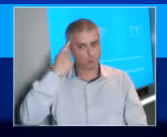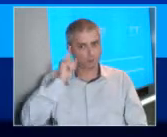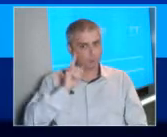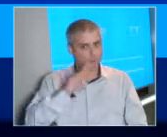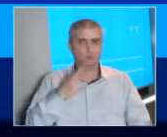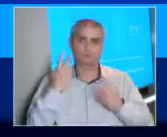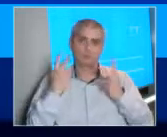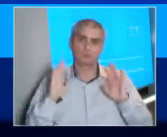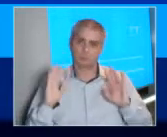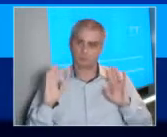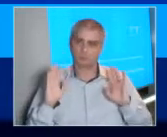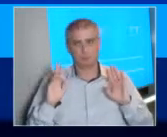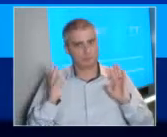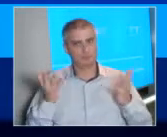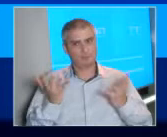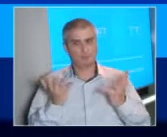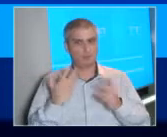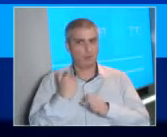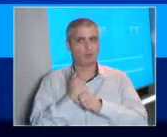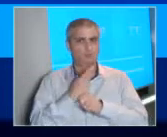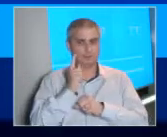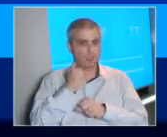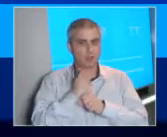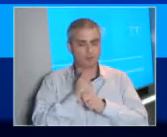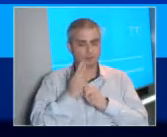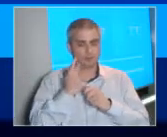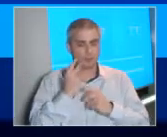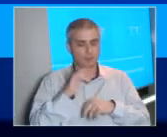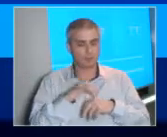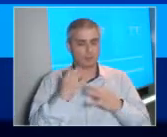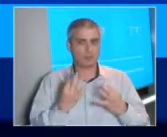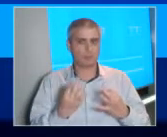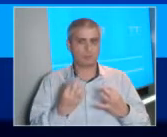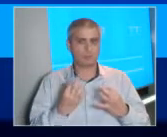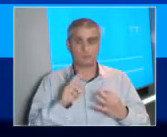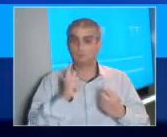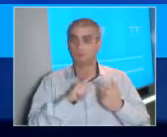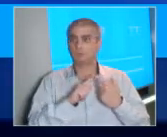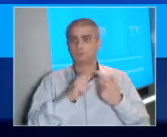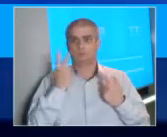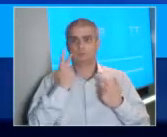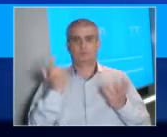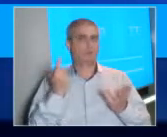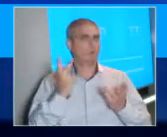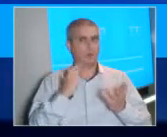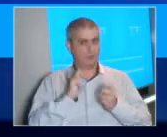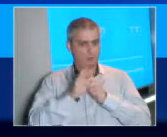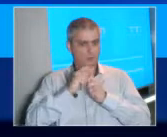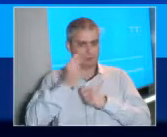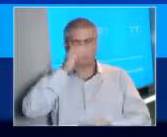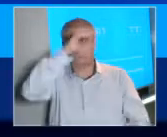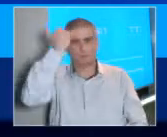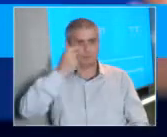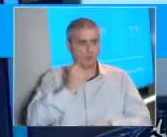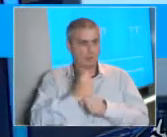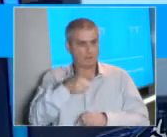חושב שיש משמעות גם לאיך עושים את זה, צריך לעשות את זה הרבה יותר בעדינות, אבל מהצד השני, בוודאי שלא לשלם את הסכומים המפליגים האלה